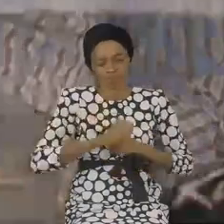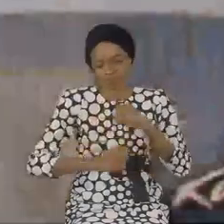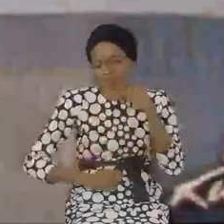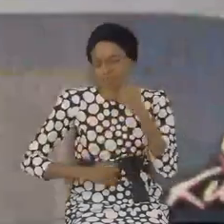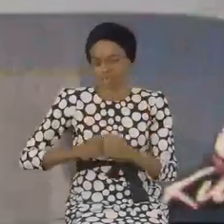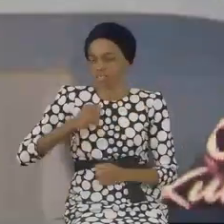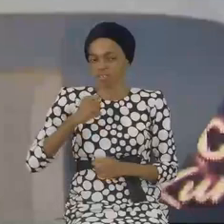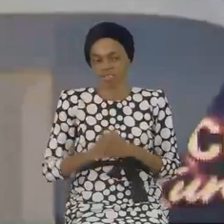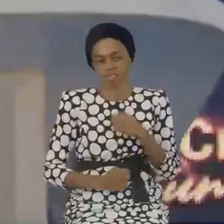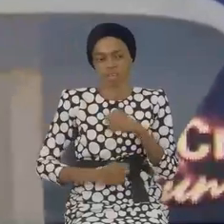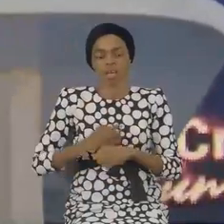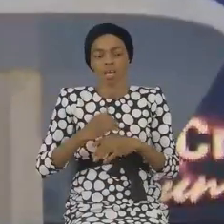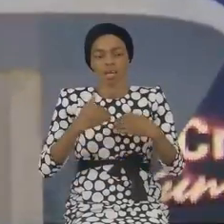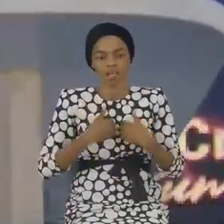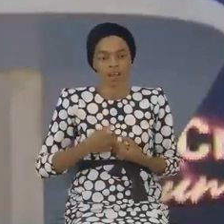de l'agneau.